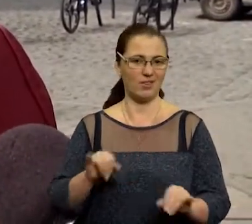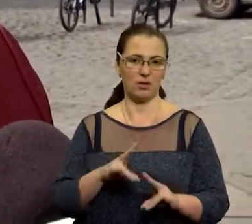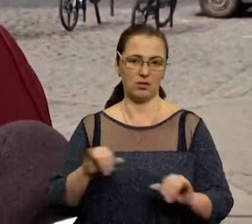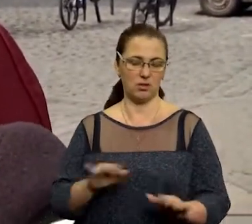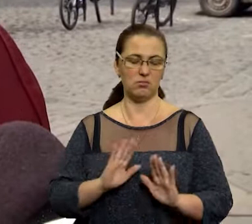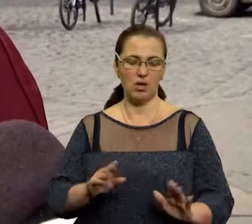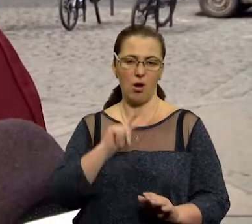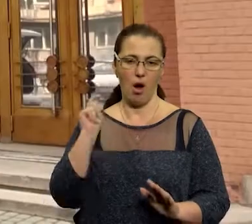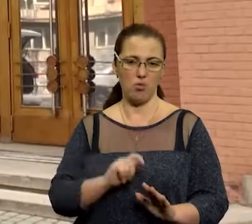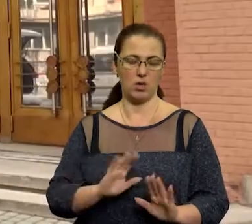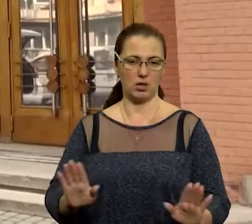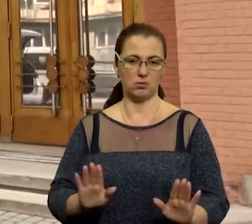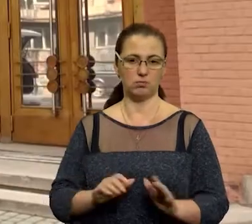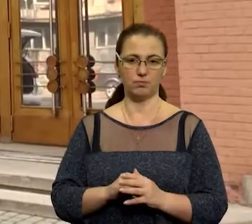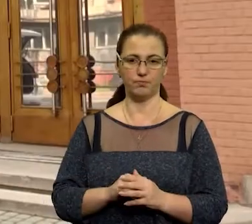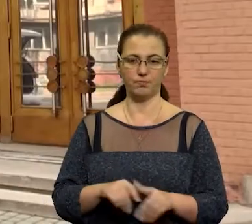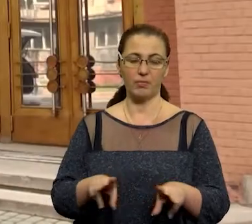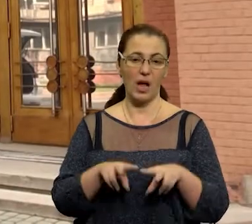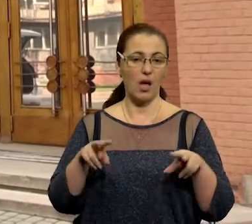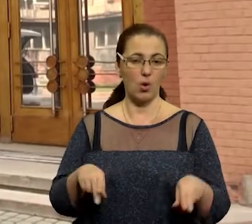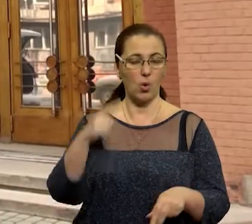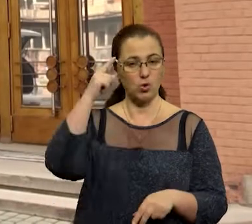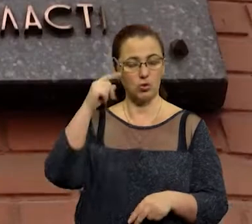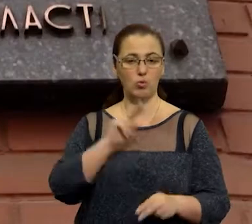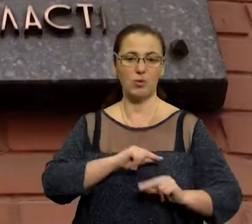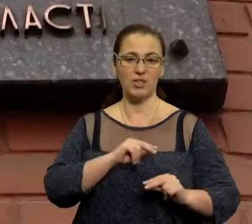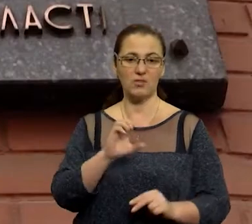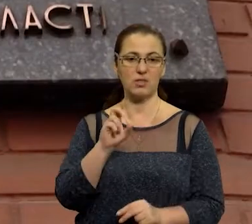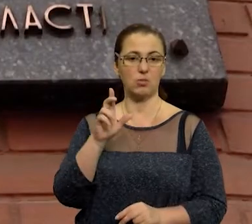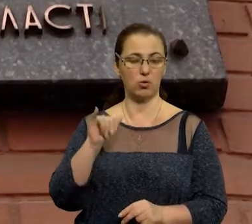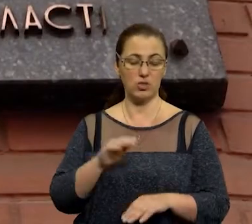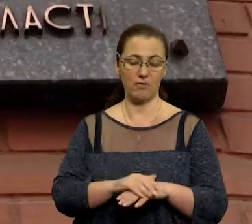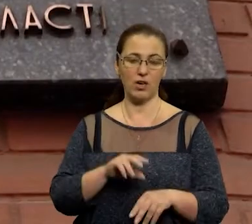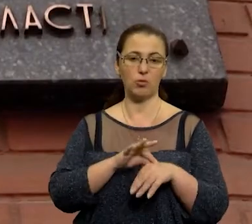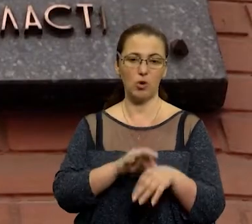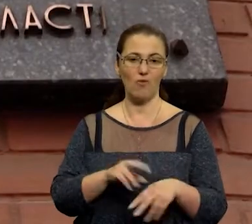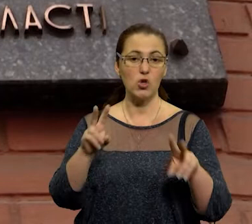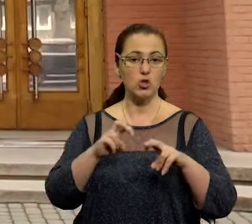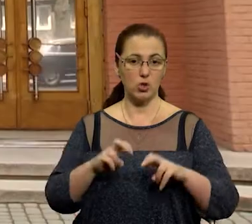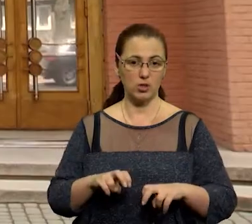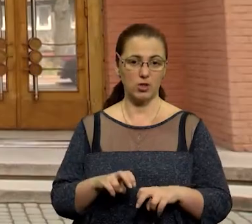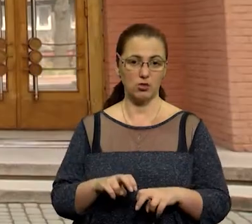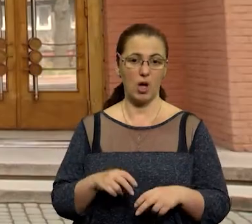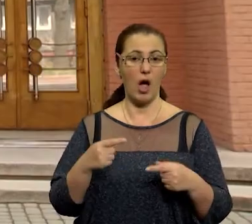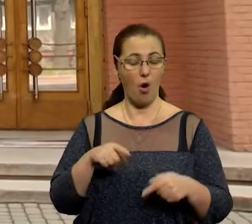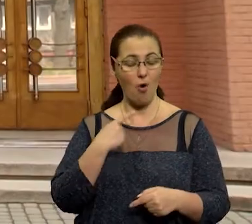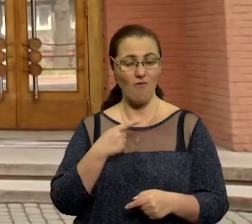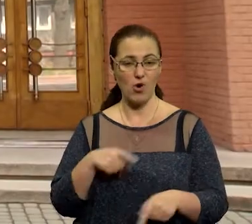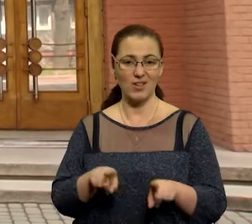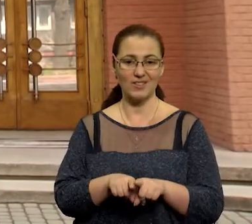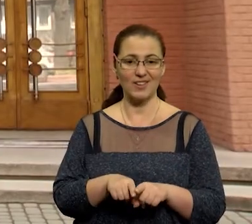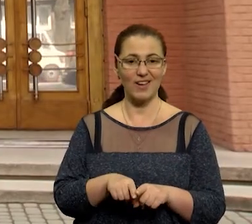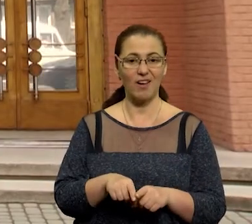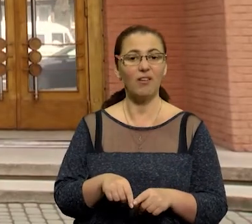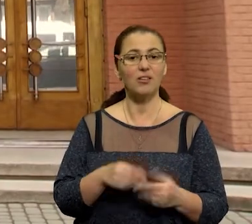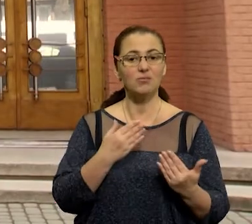Україна, ми тільки за Україну. Такої ж думки і працівники СБУ за фактом проводять розслідування, адже твердять, таке дослідження містить